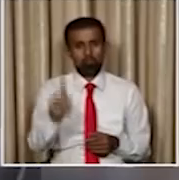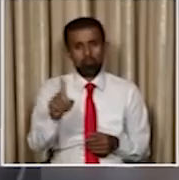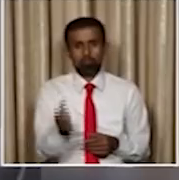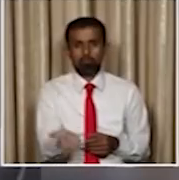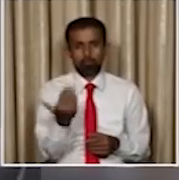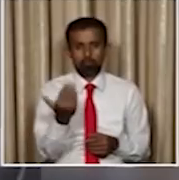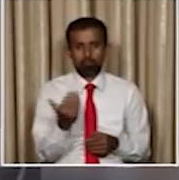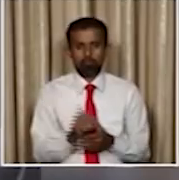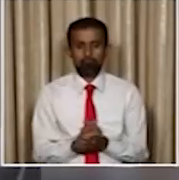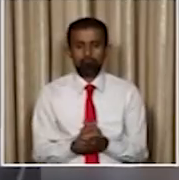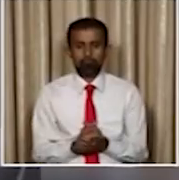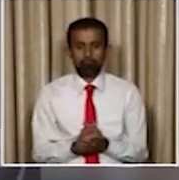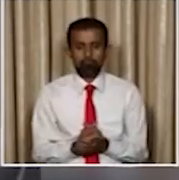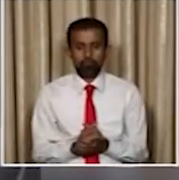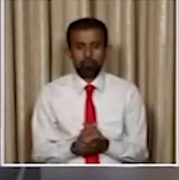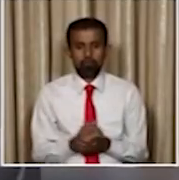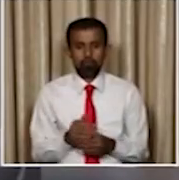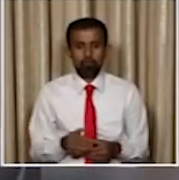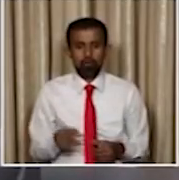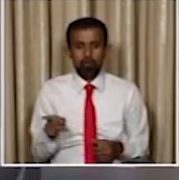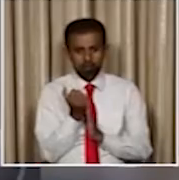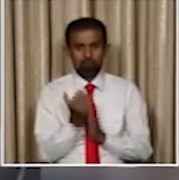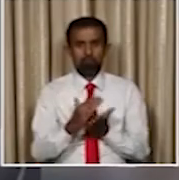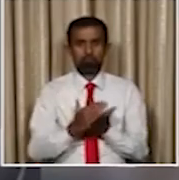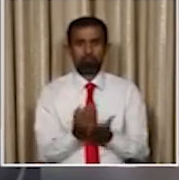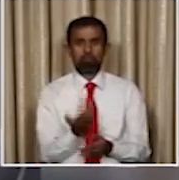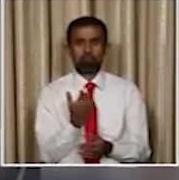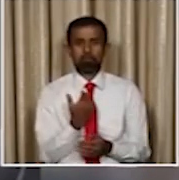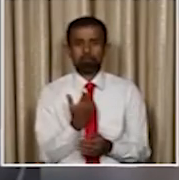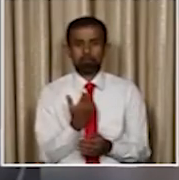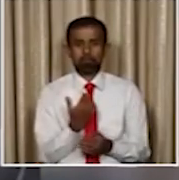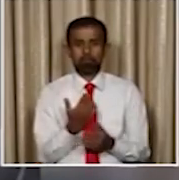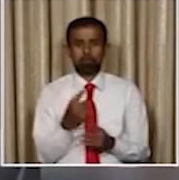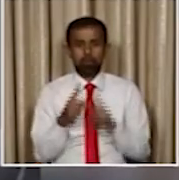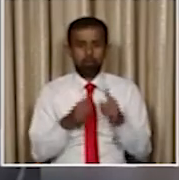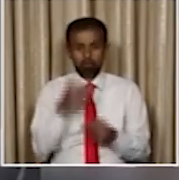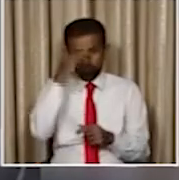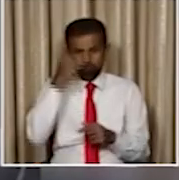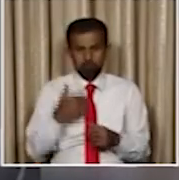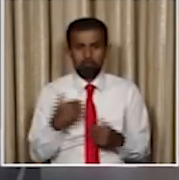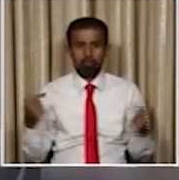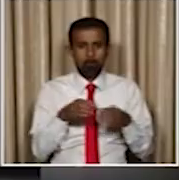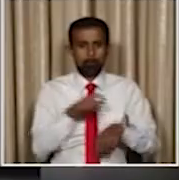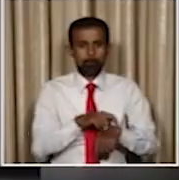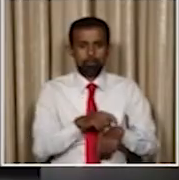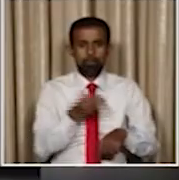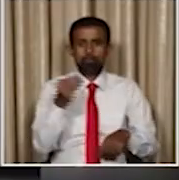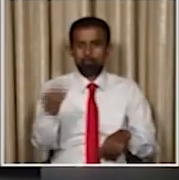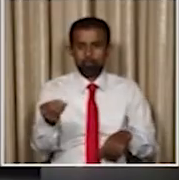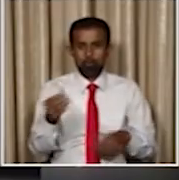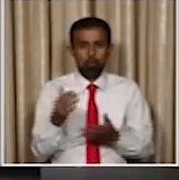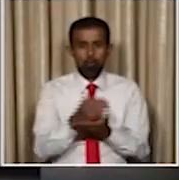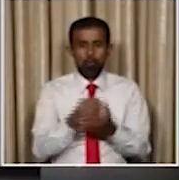කරගන්න. ඒක අදම කරගන්න මොකද්ද තියෙන හදිස්සිය? එහෙම නැත්නම් කතානායක තුමනි අපි මන්ත්‍රීවරයෙක්ට මෙතෙන්ට එන එකේ තේරුම මොකක්ද? විපක්ෂයේ